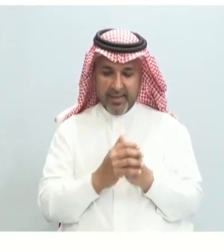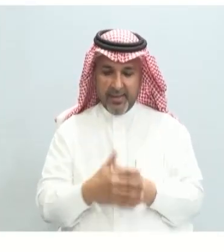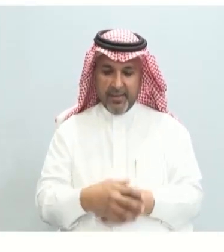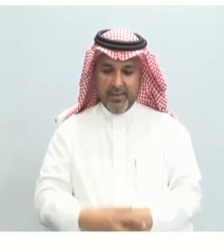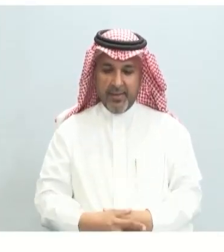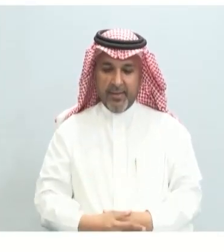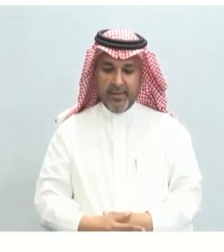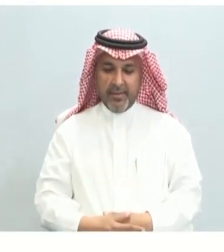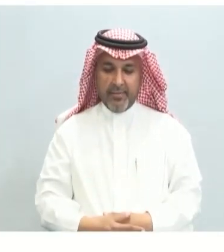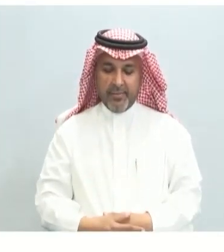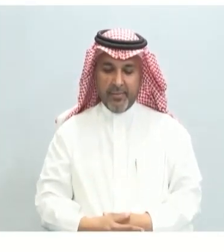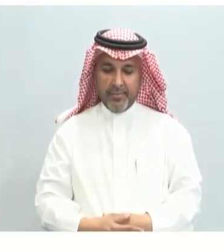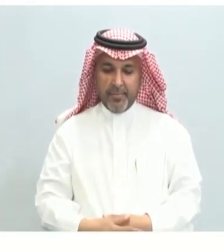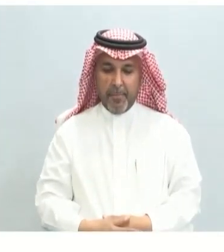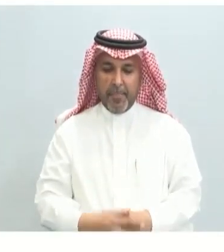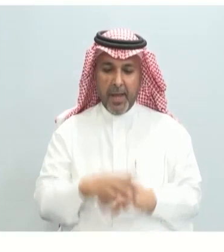في